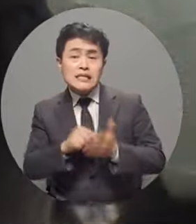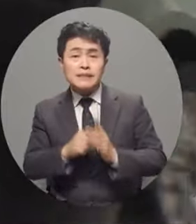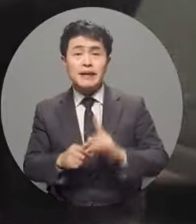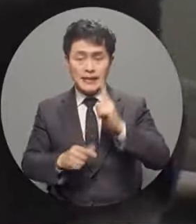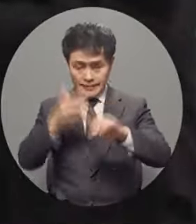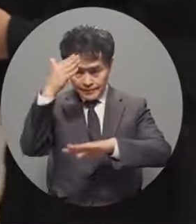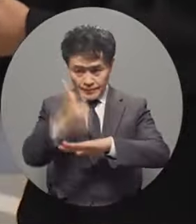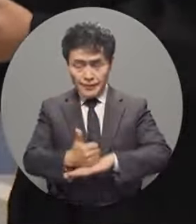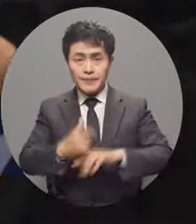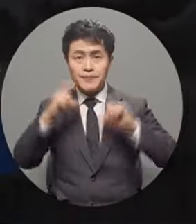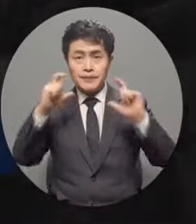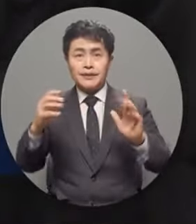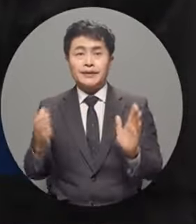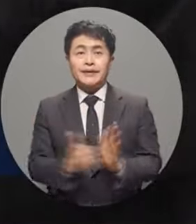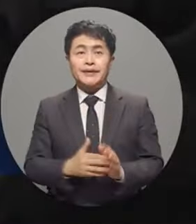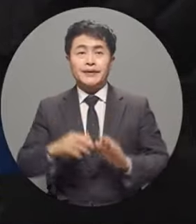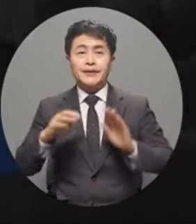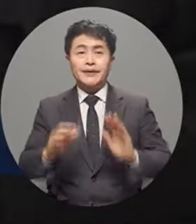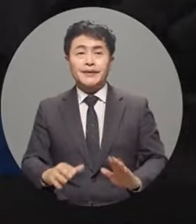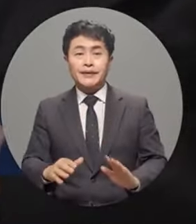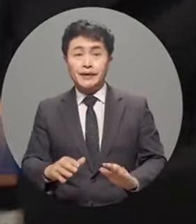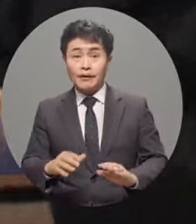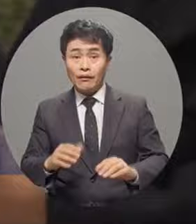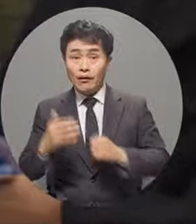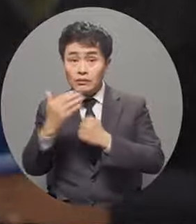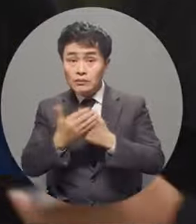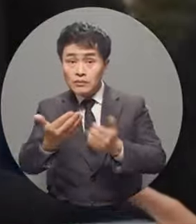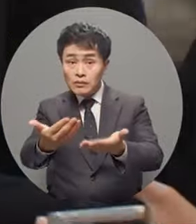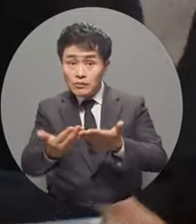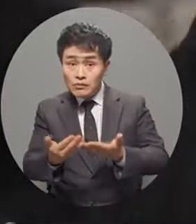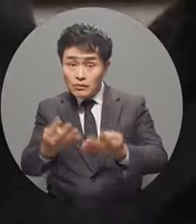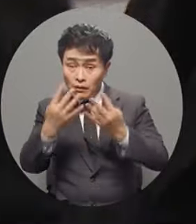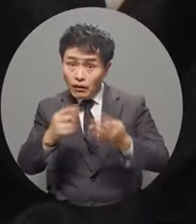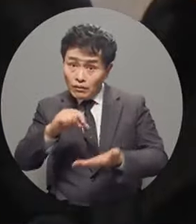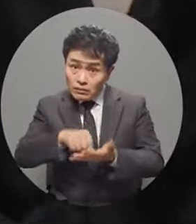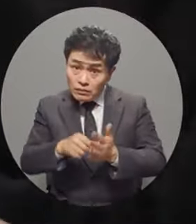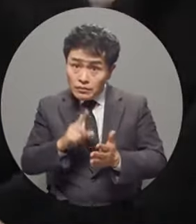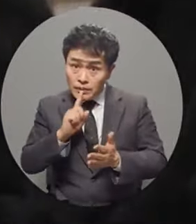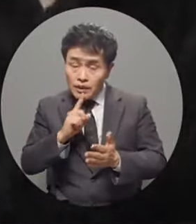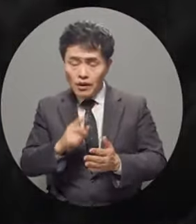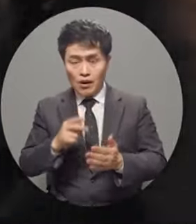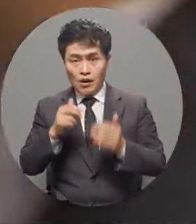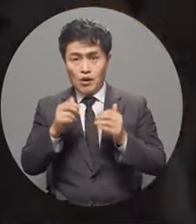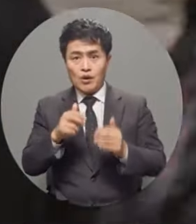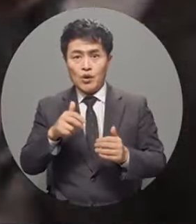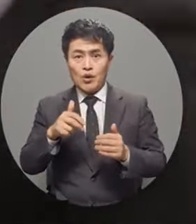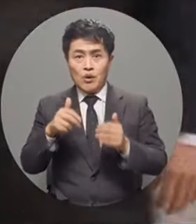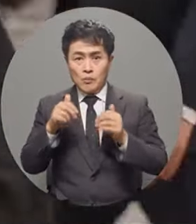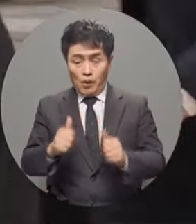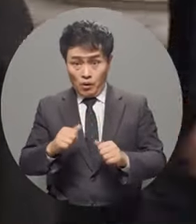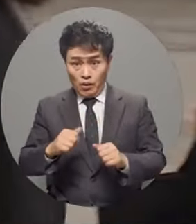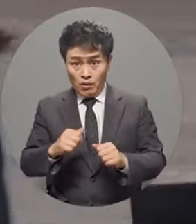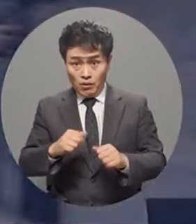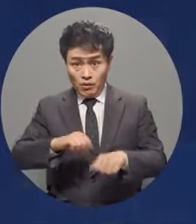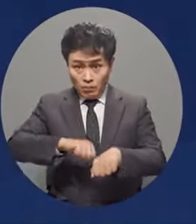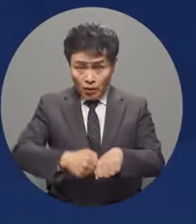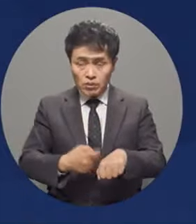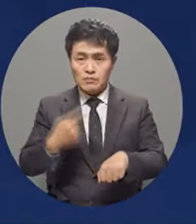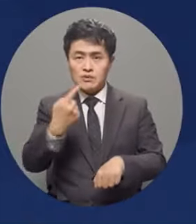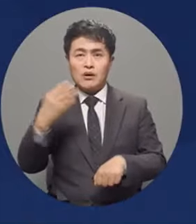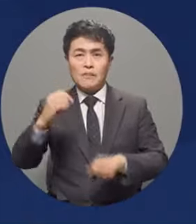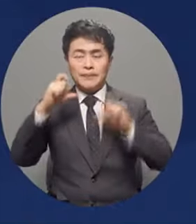판결이 나왔습니다. 집행유예 구형량 적정하다고 보시나요? 법원은 조 씨에게 벌금 1천만 원을